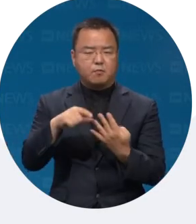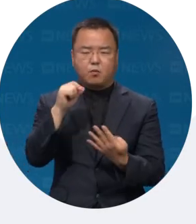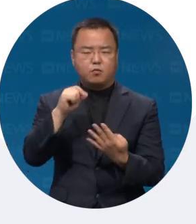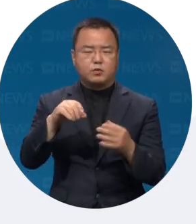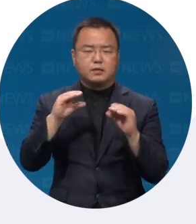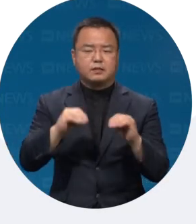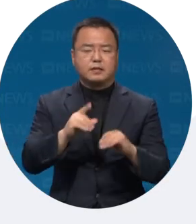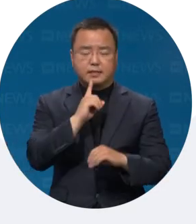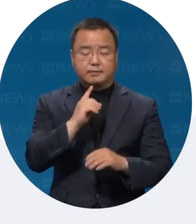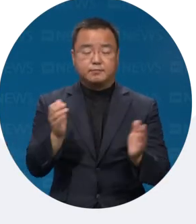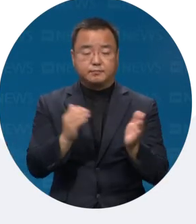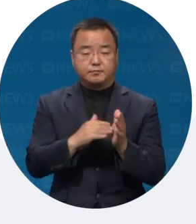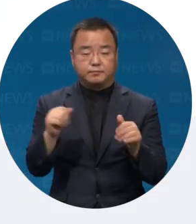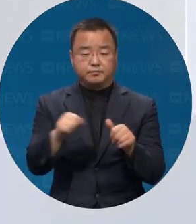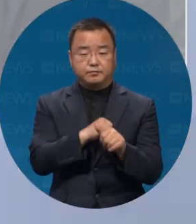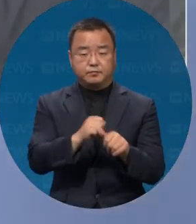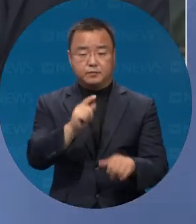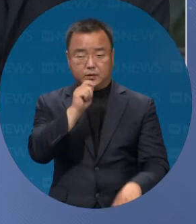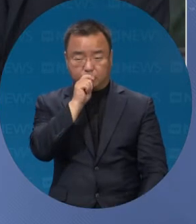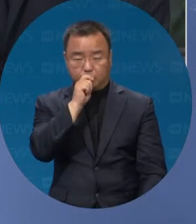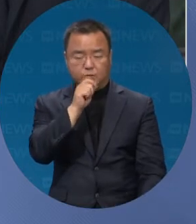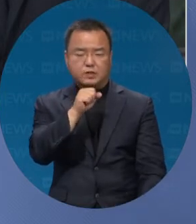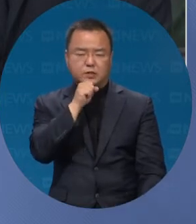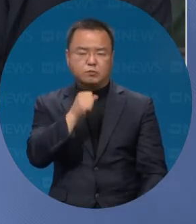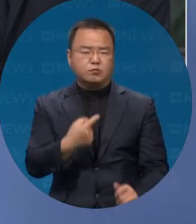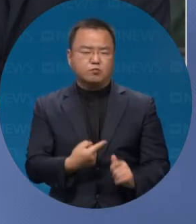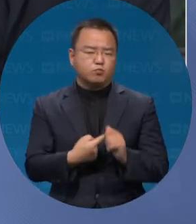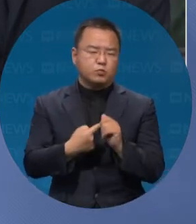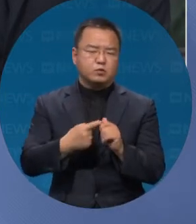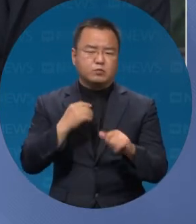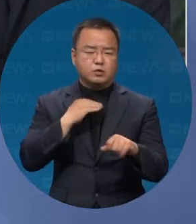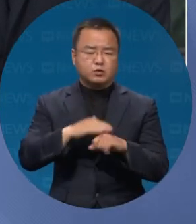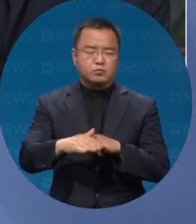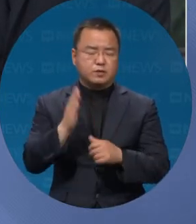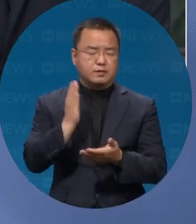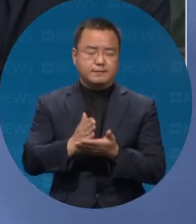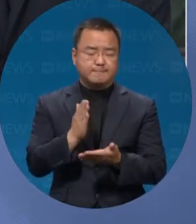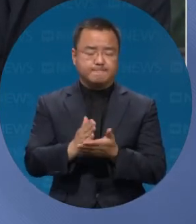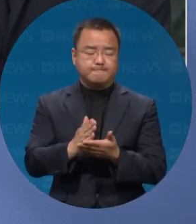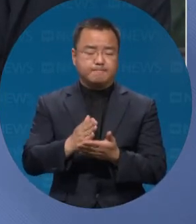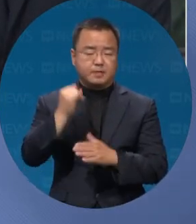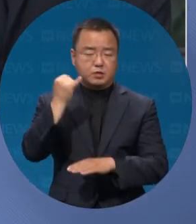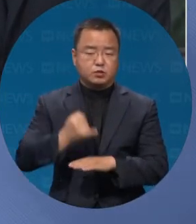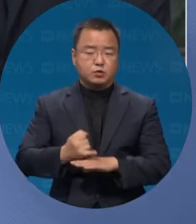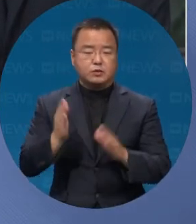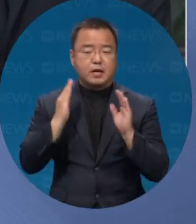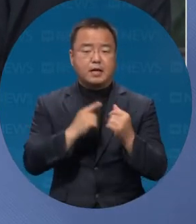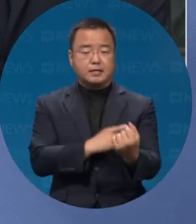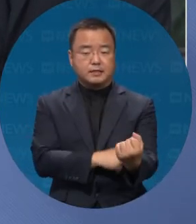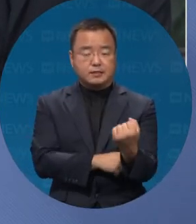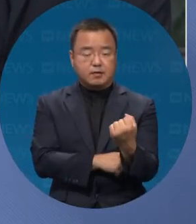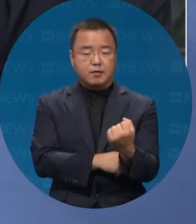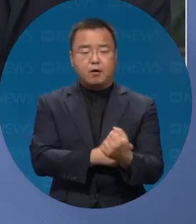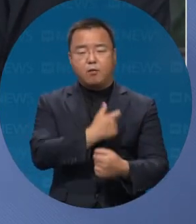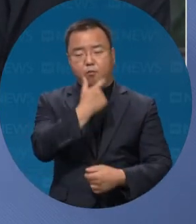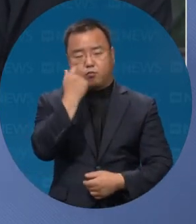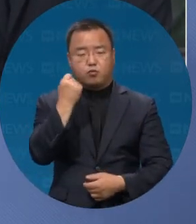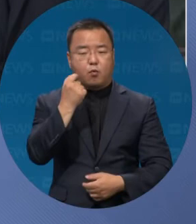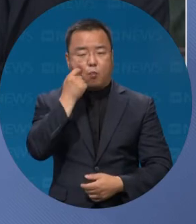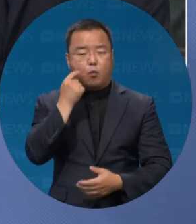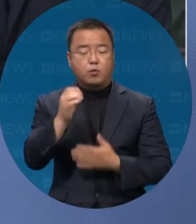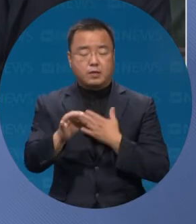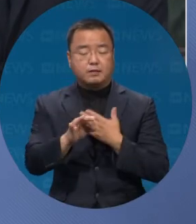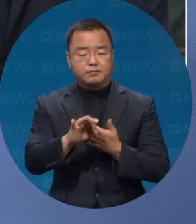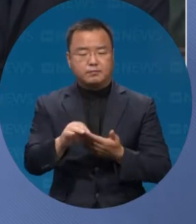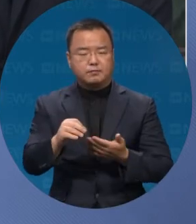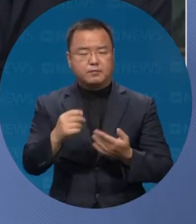폭력을 묵인 하게 만드는 성적 지상주의 문화를 개선하기 위해 최저학력 에 미달하면 대회를 제한하도록 하는 방안을 하는 방안도